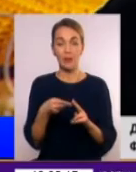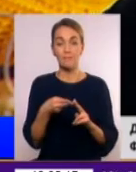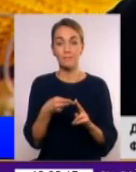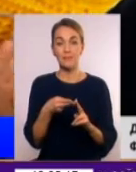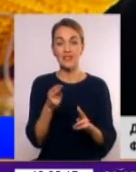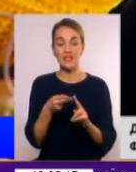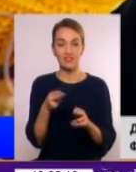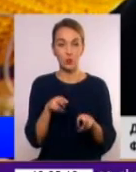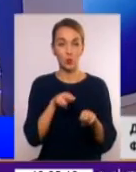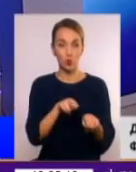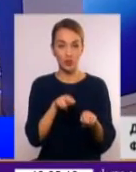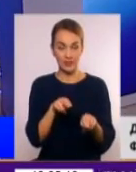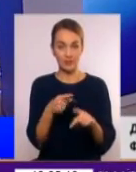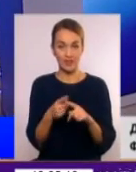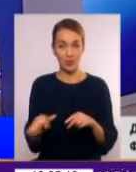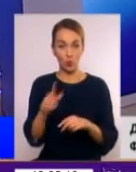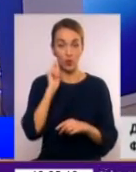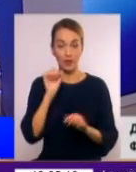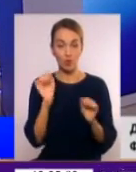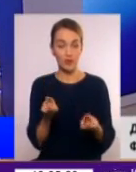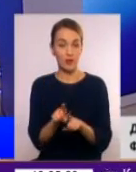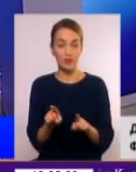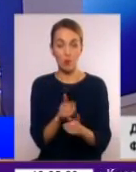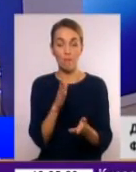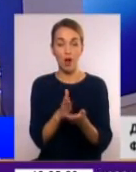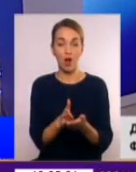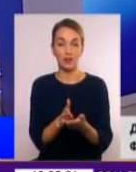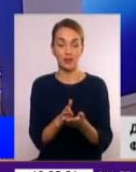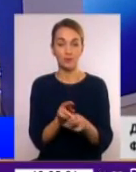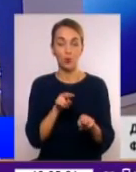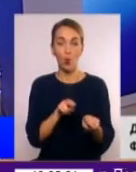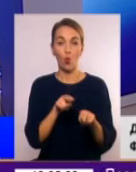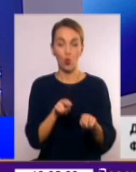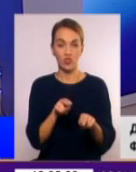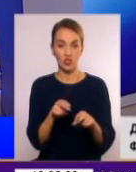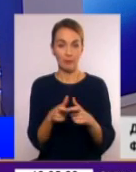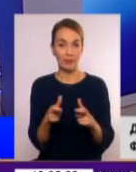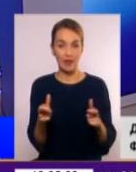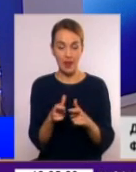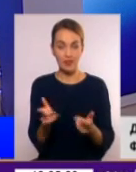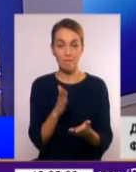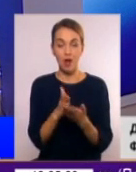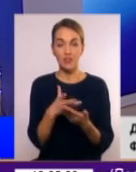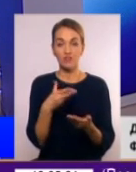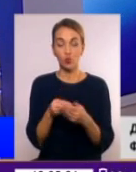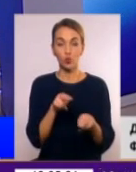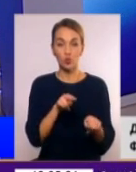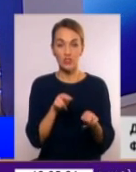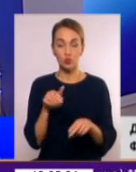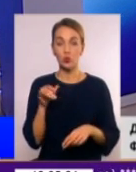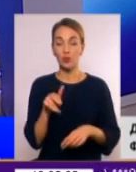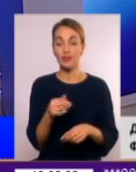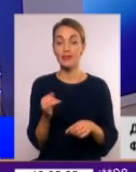рушниці. Це ж територія України, там можна так само мати цей охотничий білет, мати свою рушницю, і вони